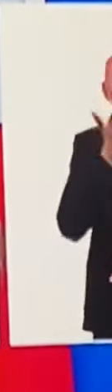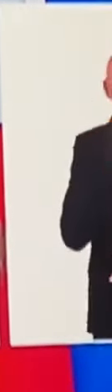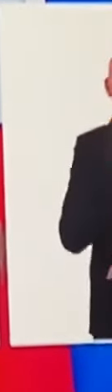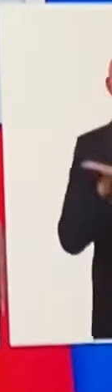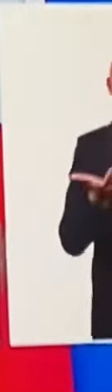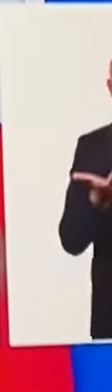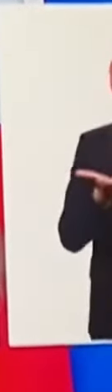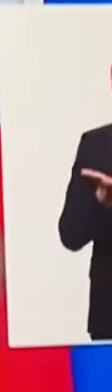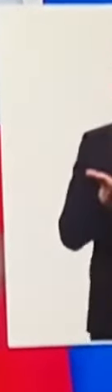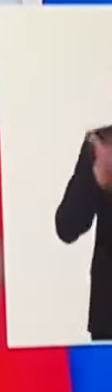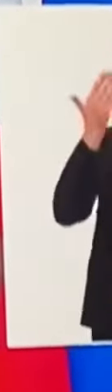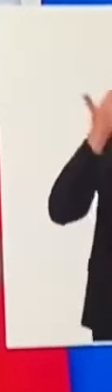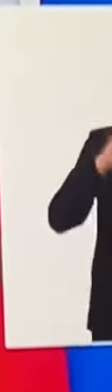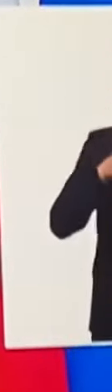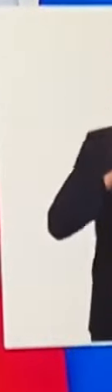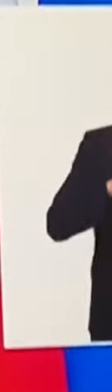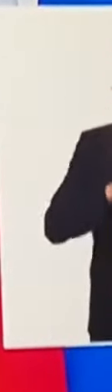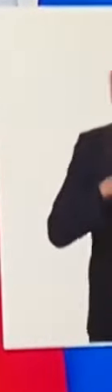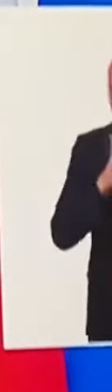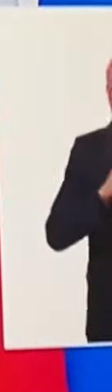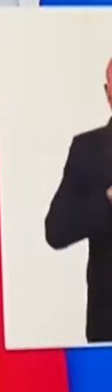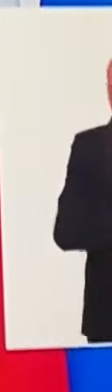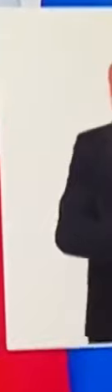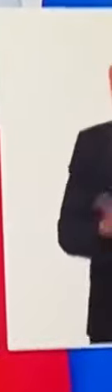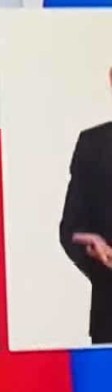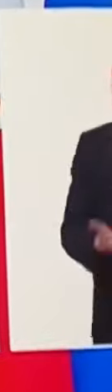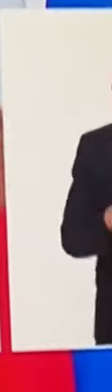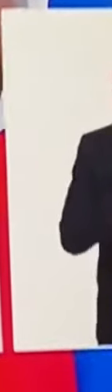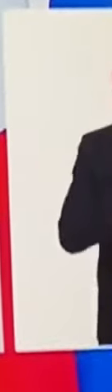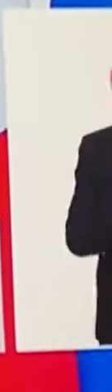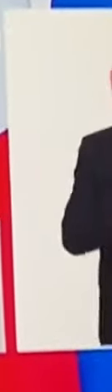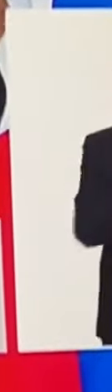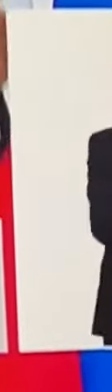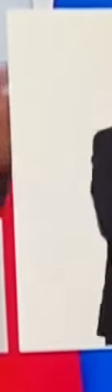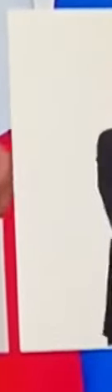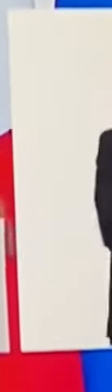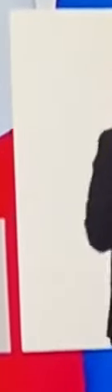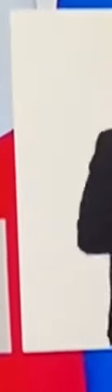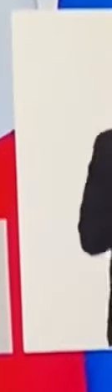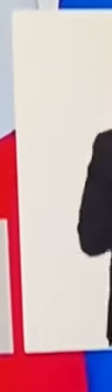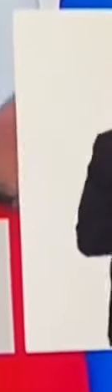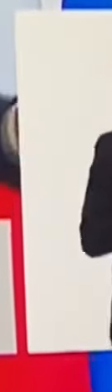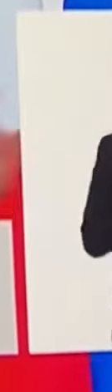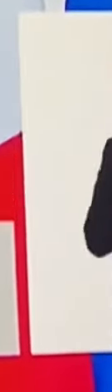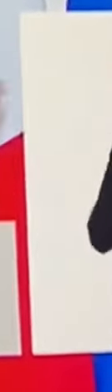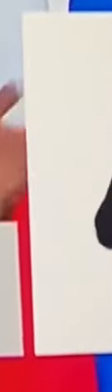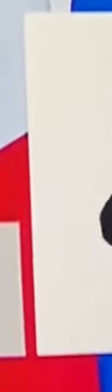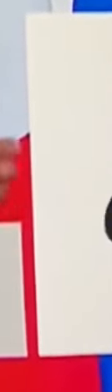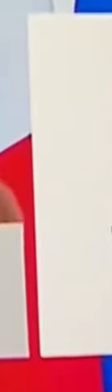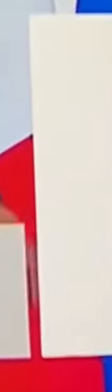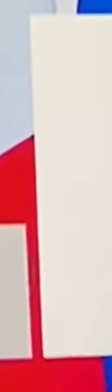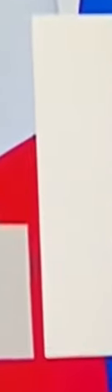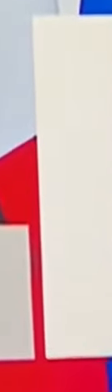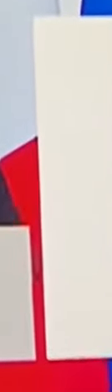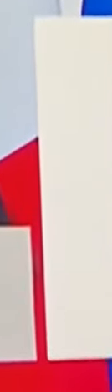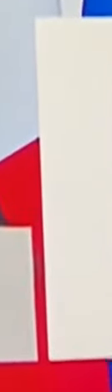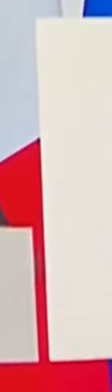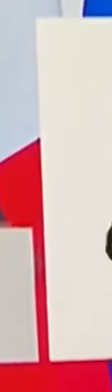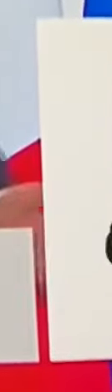donner leur nom, puis éventuellement leur numéro de téléphone, à ceux qui doivent remonter les chaînes de contamination. Et ça permet de faire le travail